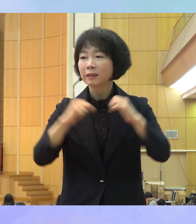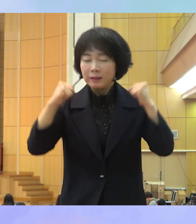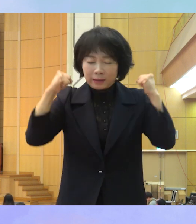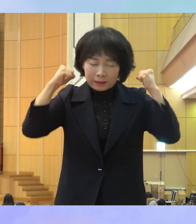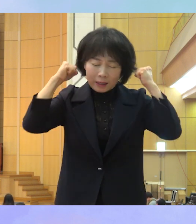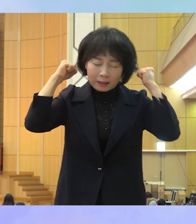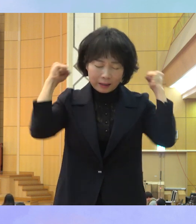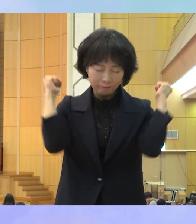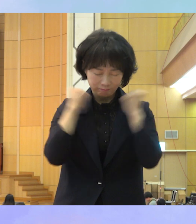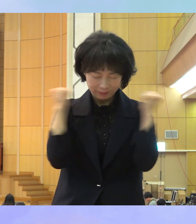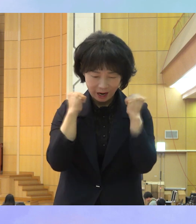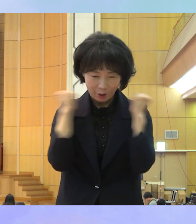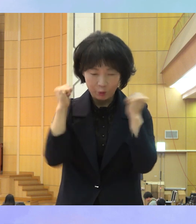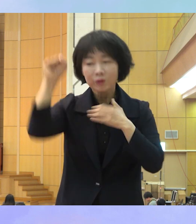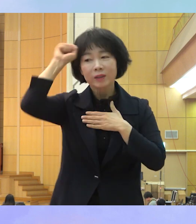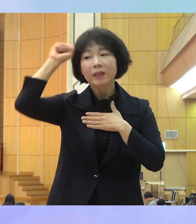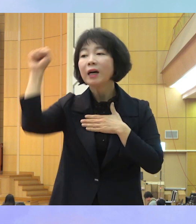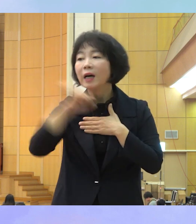그때는